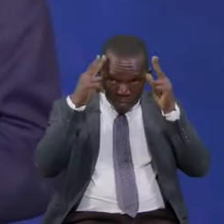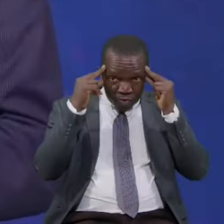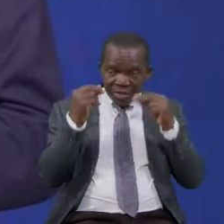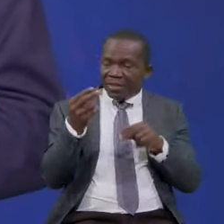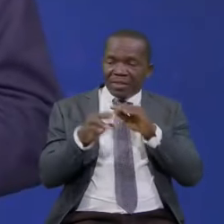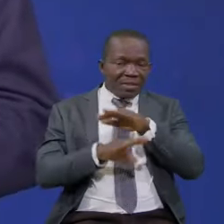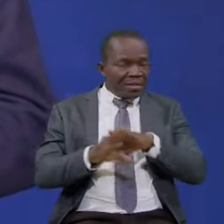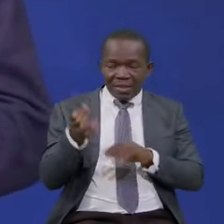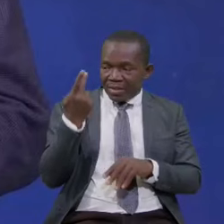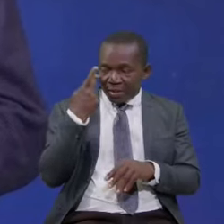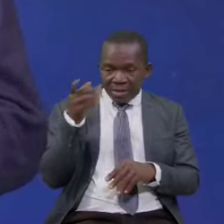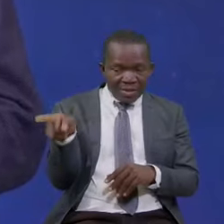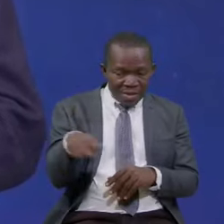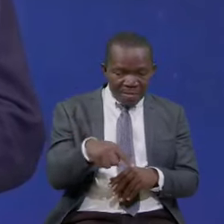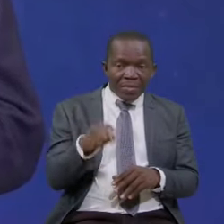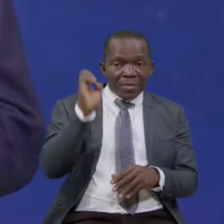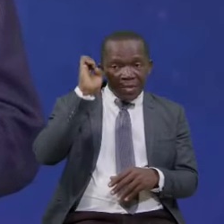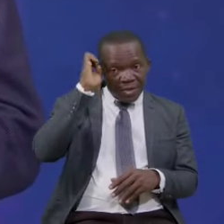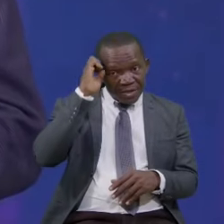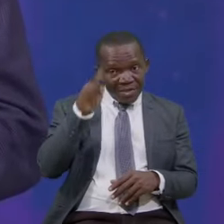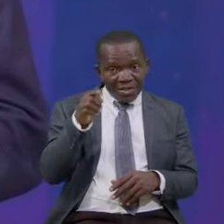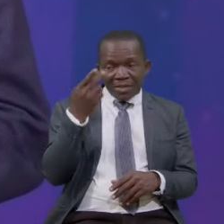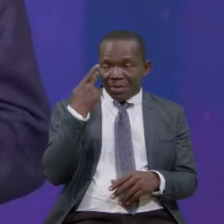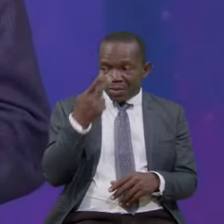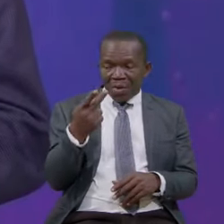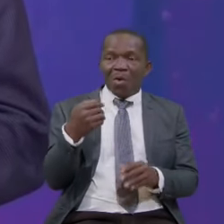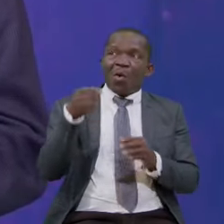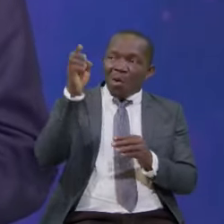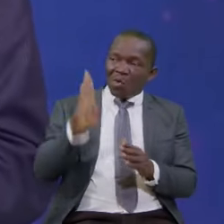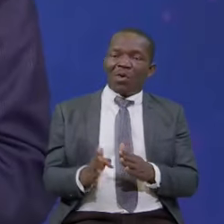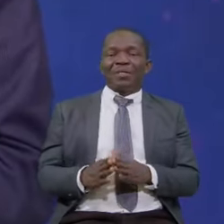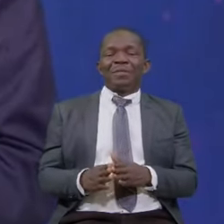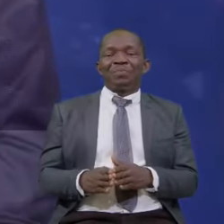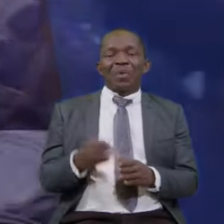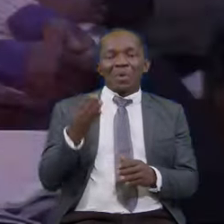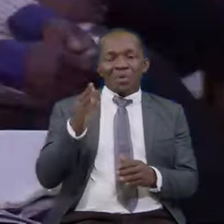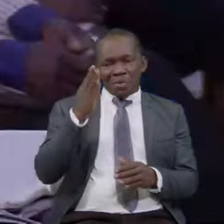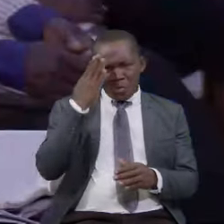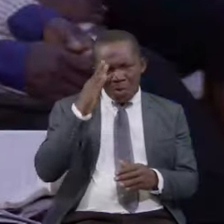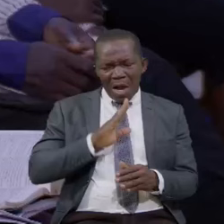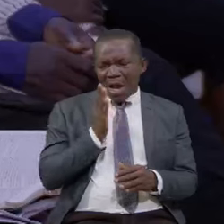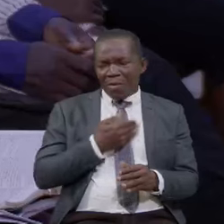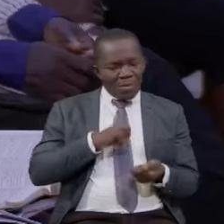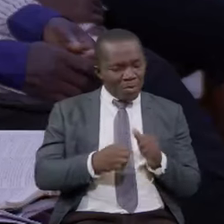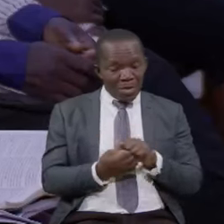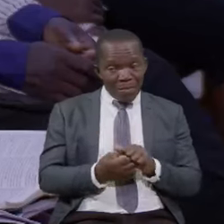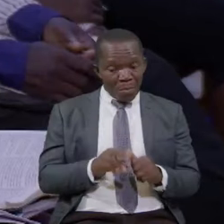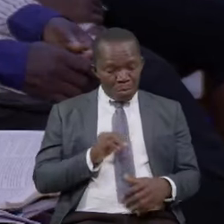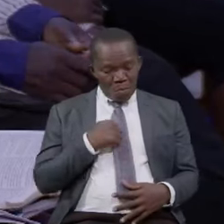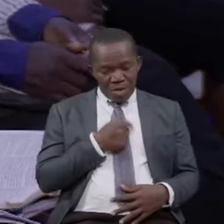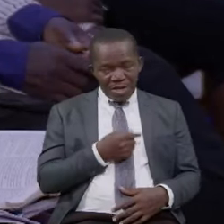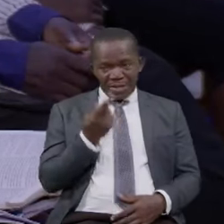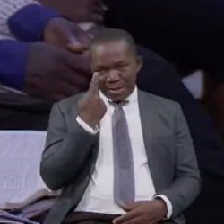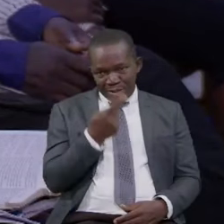invisible vous savez notre problème nous voyons les gens nous voyons trop les gens nous voyons plus